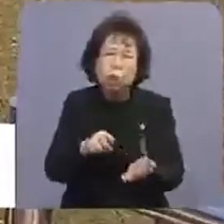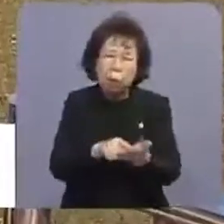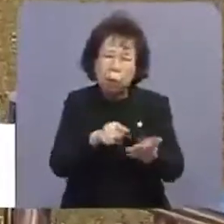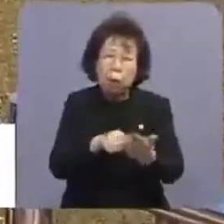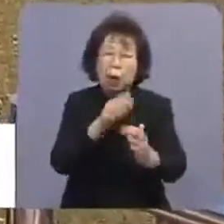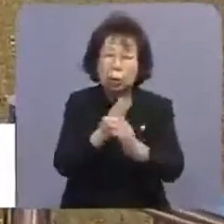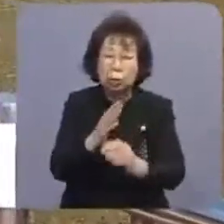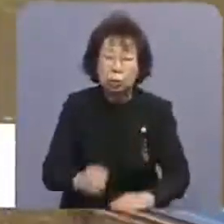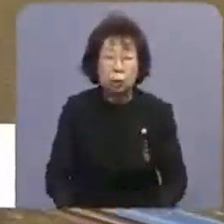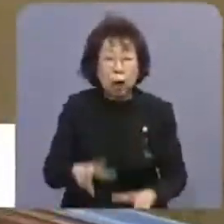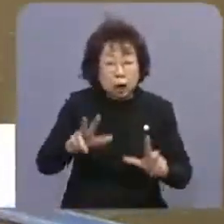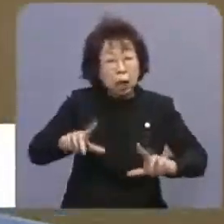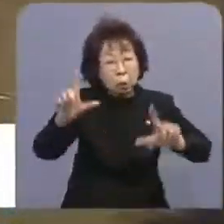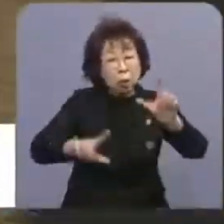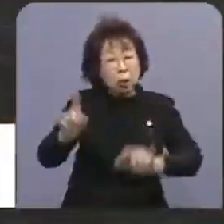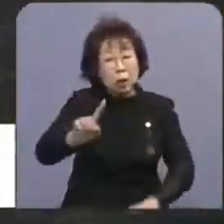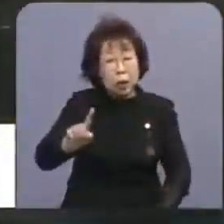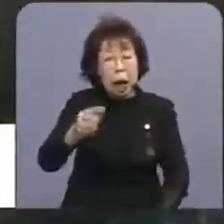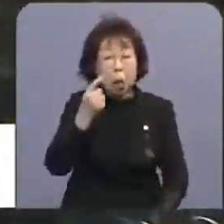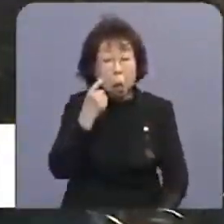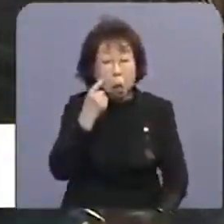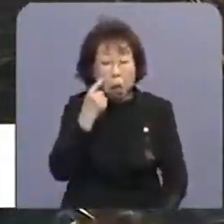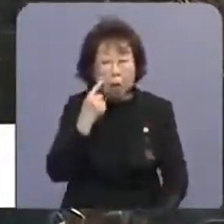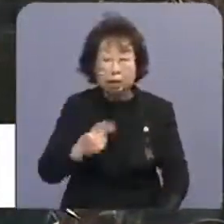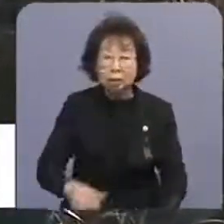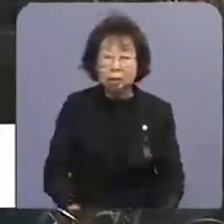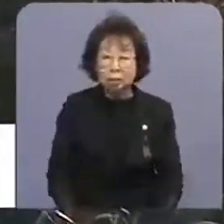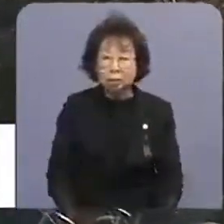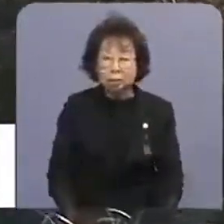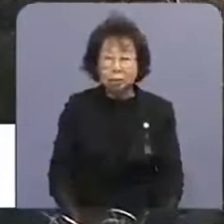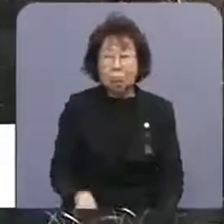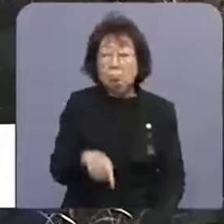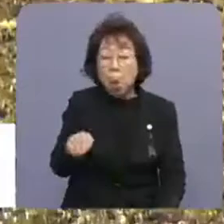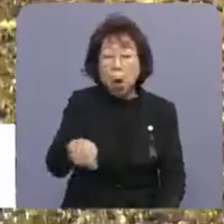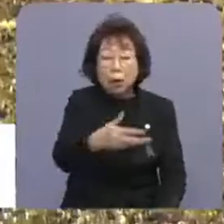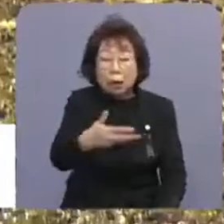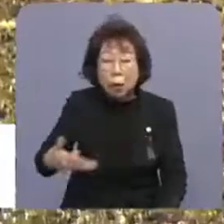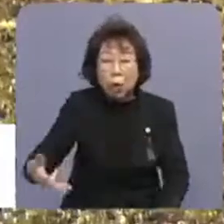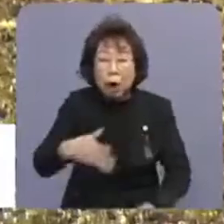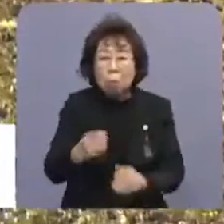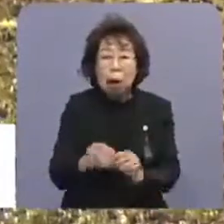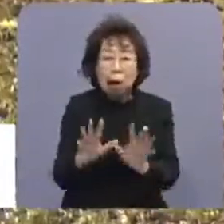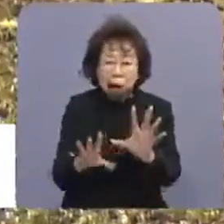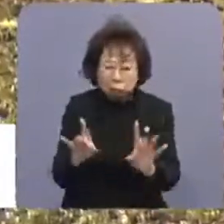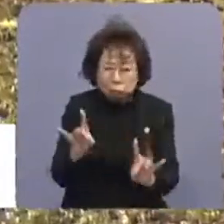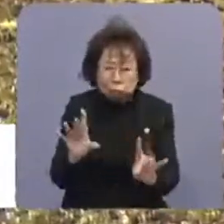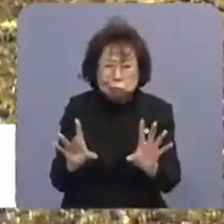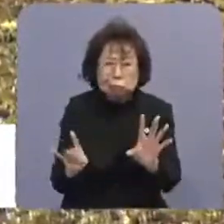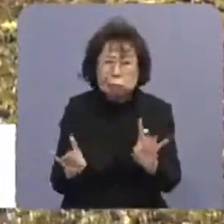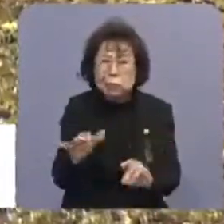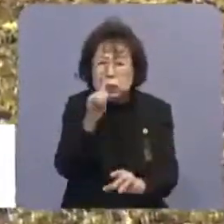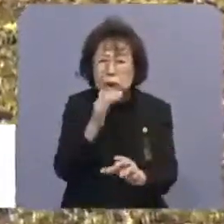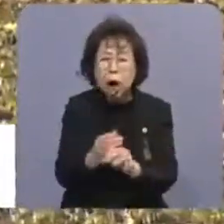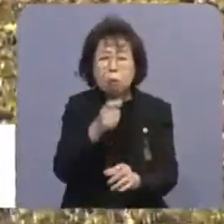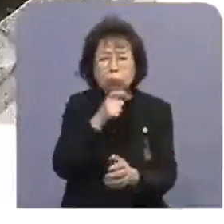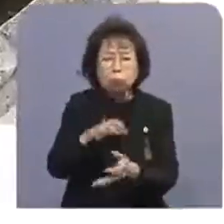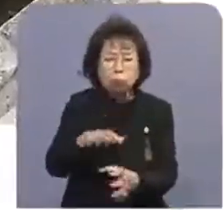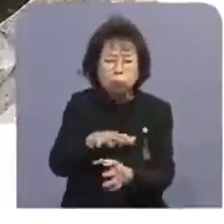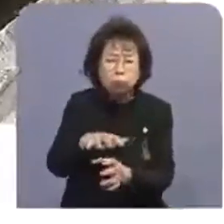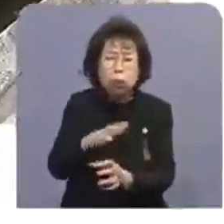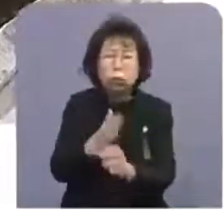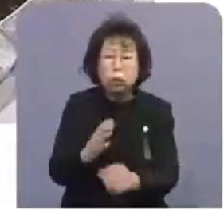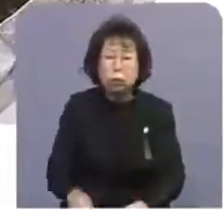지금은 어떨까 현장을 가봤습니다 숨은 뒤로 보이는 낙동강은 이끼 같은 생물이 가득 겨 물이 고여있고